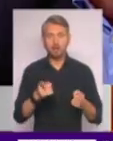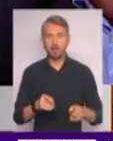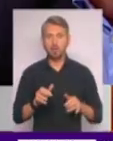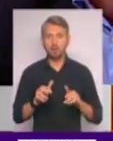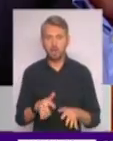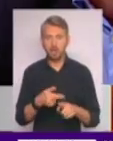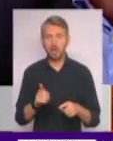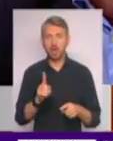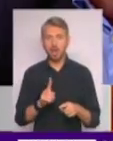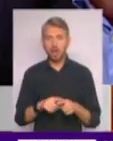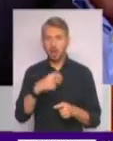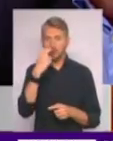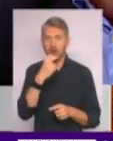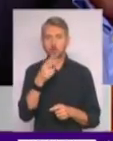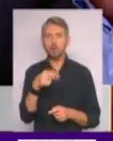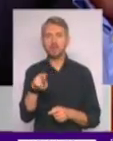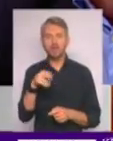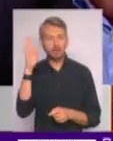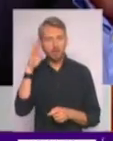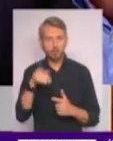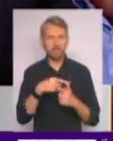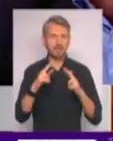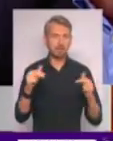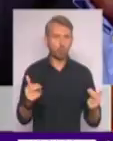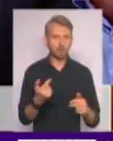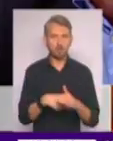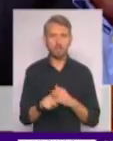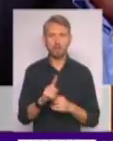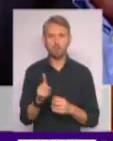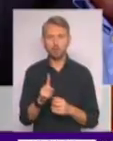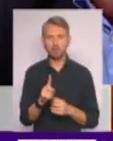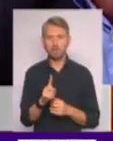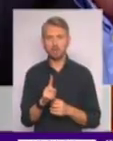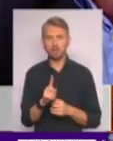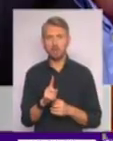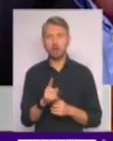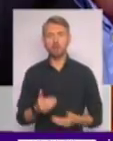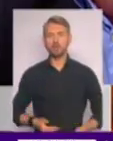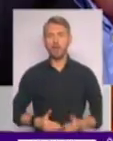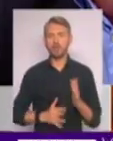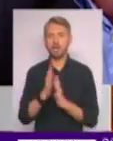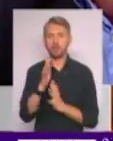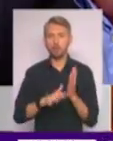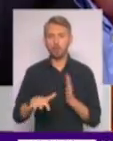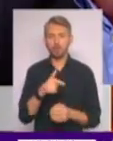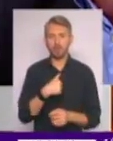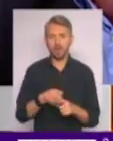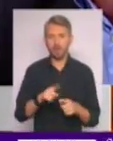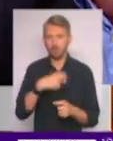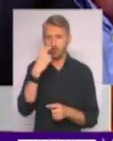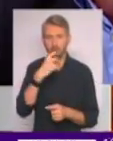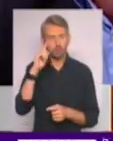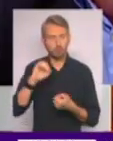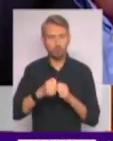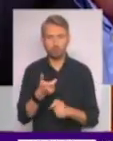это запашок деснянской воды или днепровской. Потому что, живя на лесном массиве, я эту вонючку помню